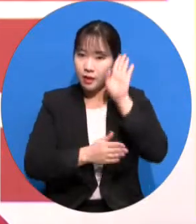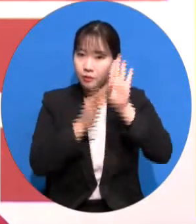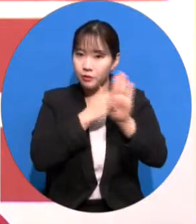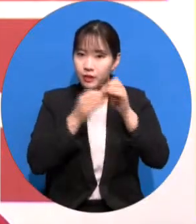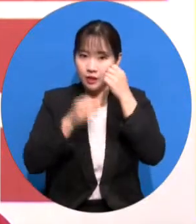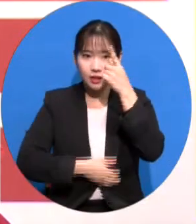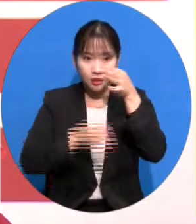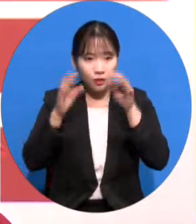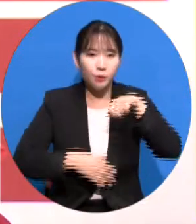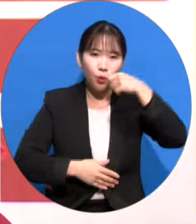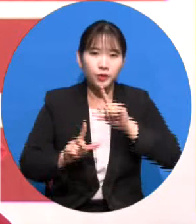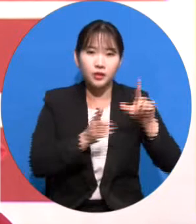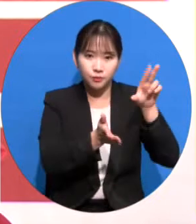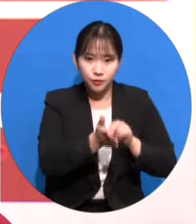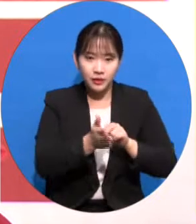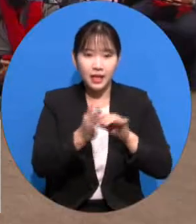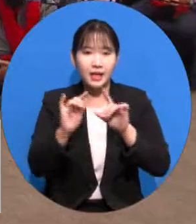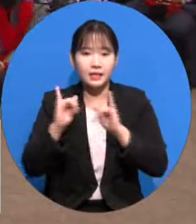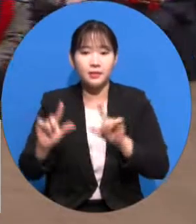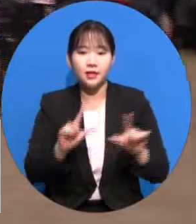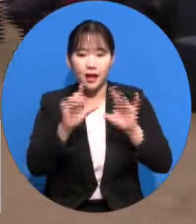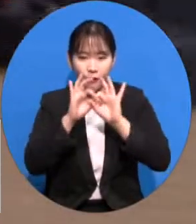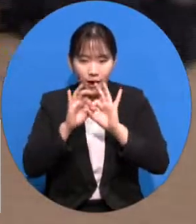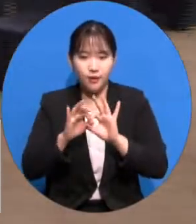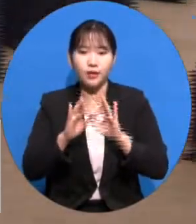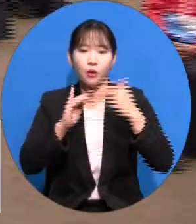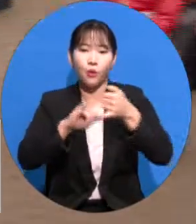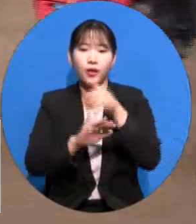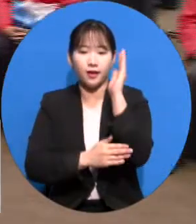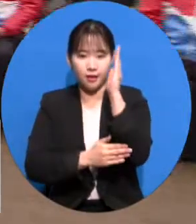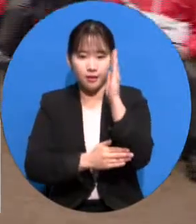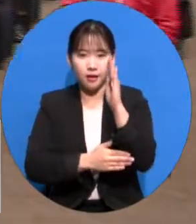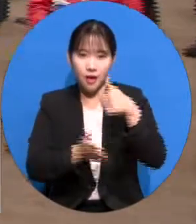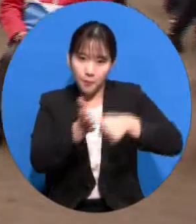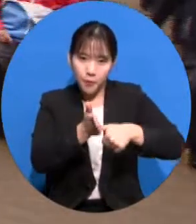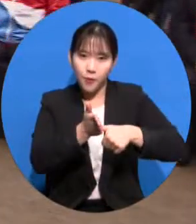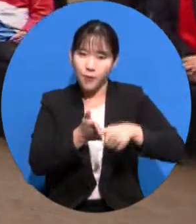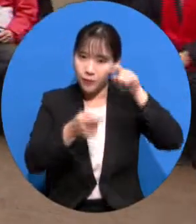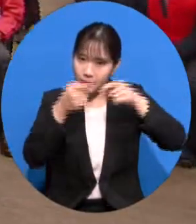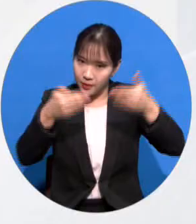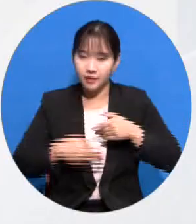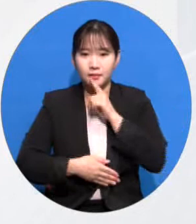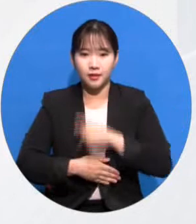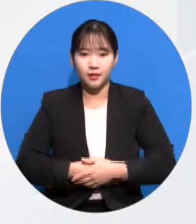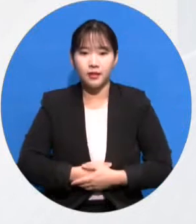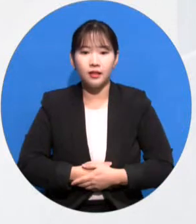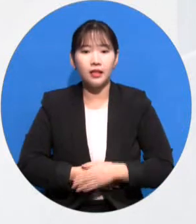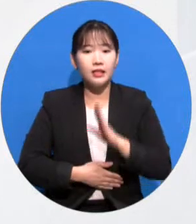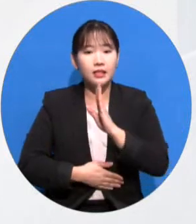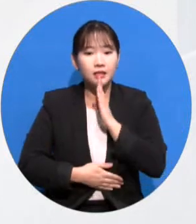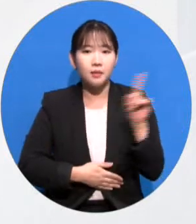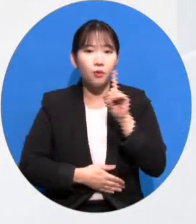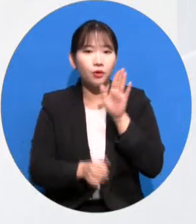동안 먹고 사는 문제, 민생과 직결된 공약을 강조하며 표심을 공략하겠다는 전략입니다. 실질적으로